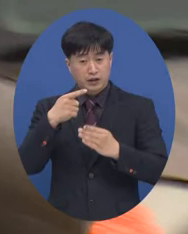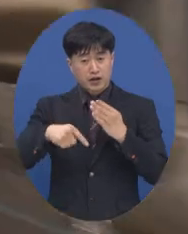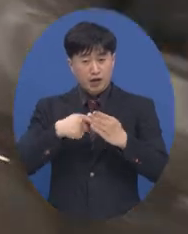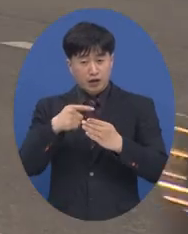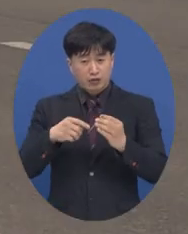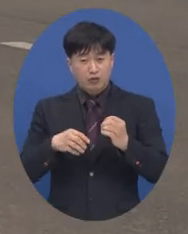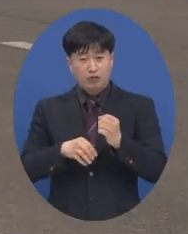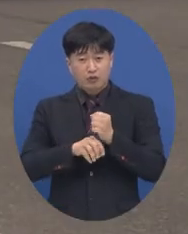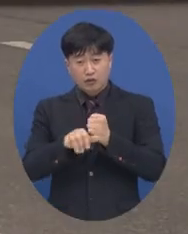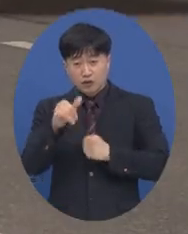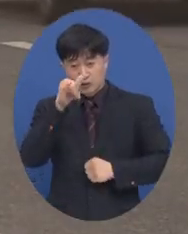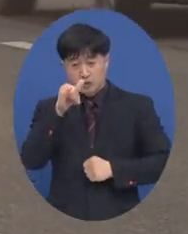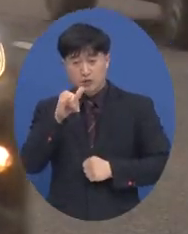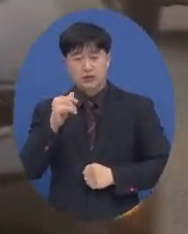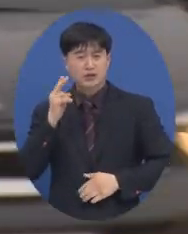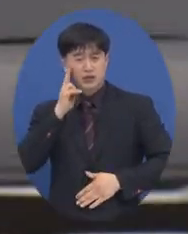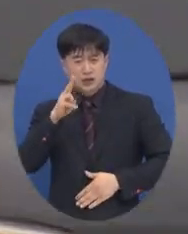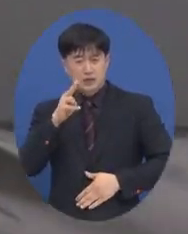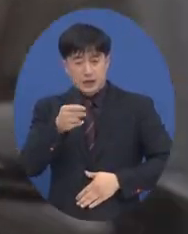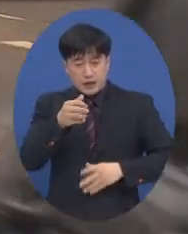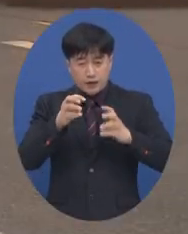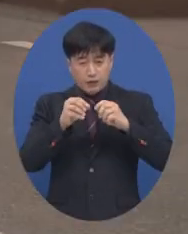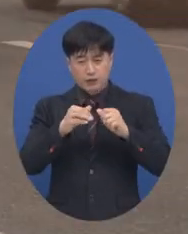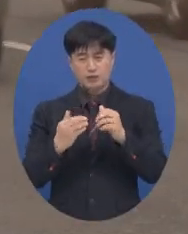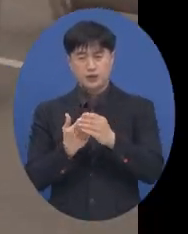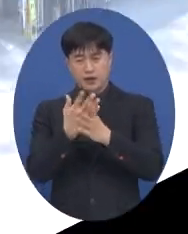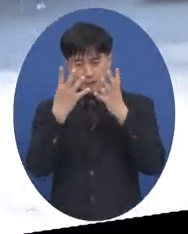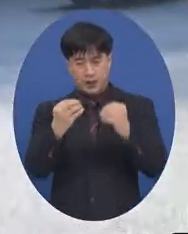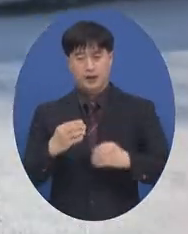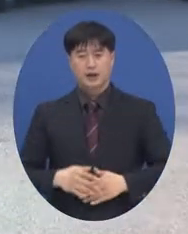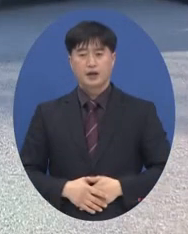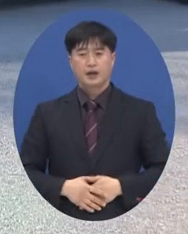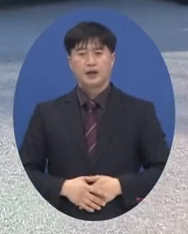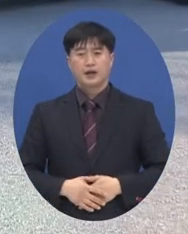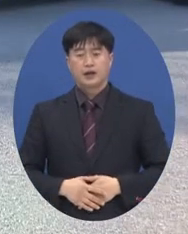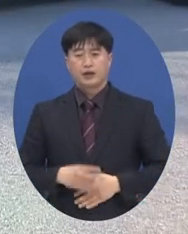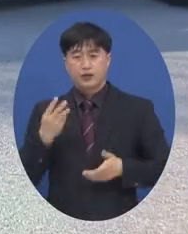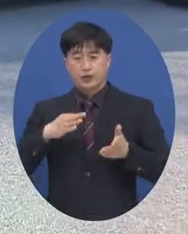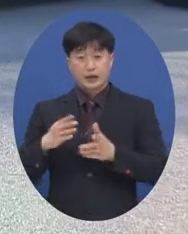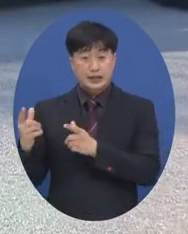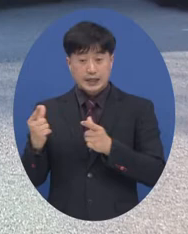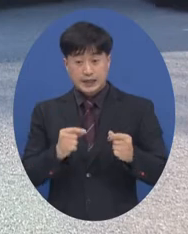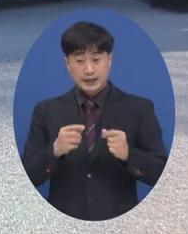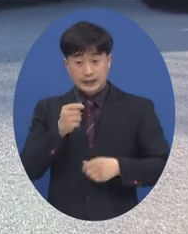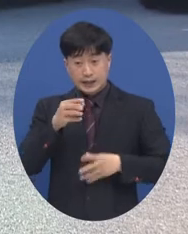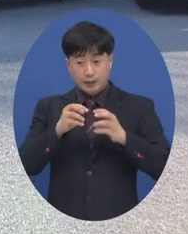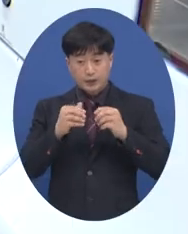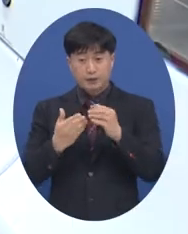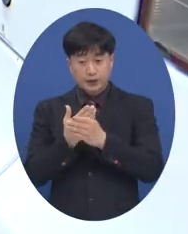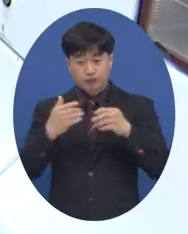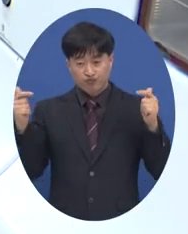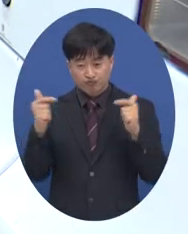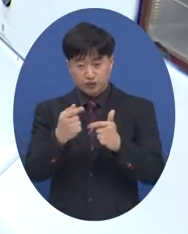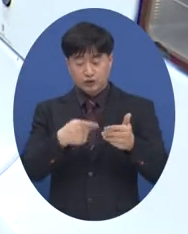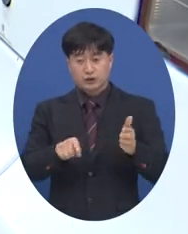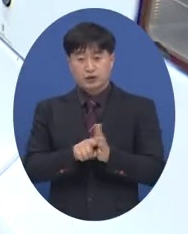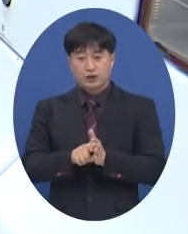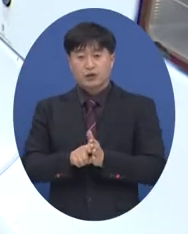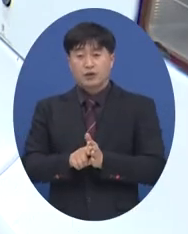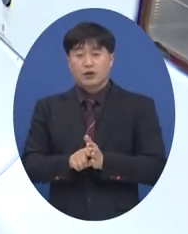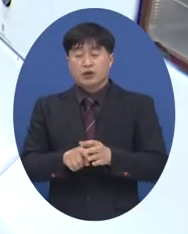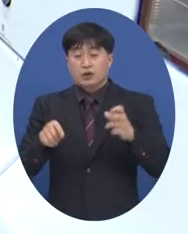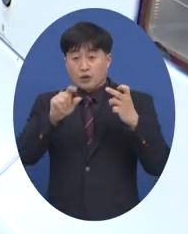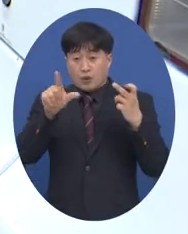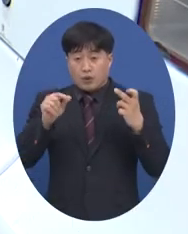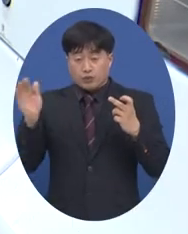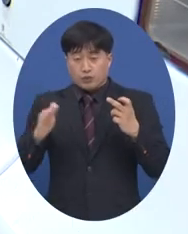영향까지 더해져 고농도 미세먼지 발생이 잦습니다. 경기도가 이런 미세먼지 발생을 줄이기 위해 이달부터